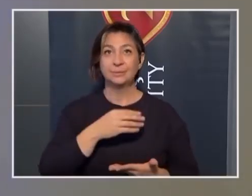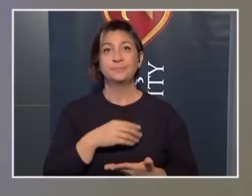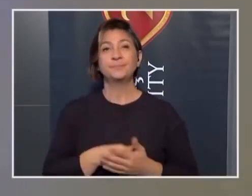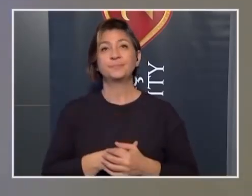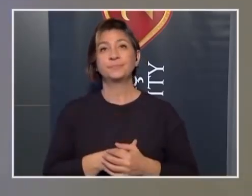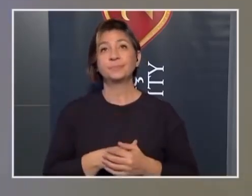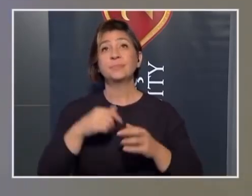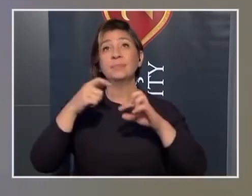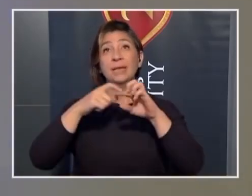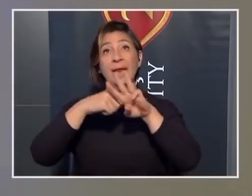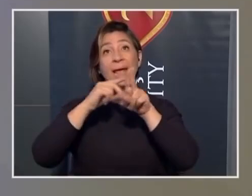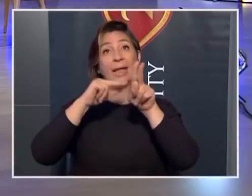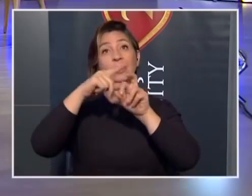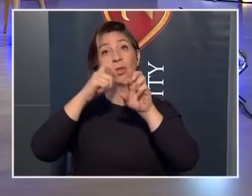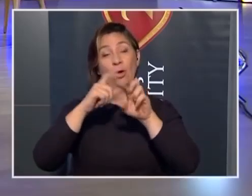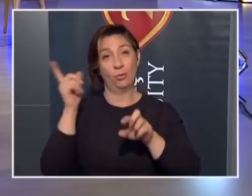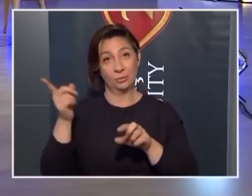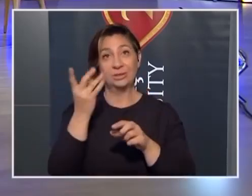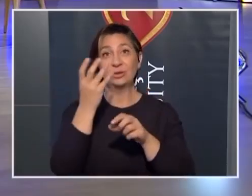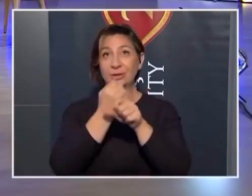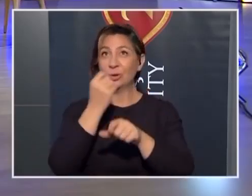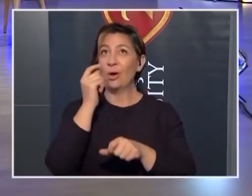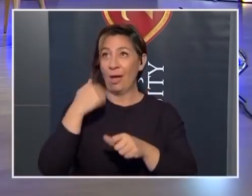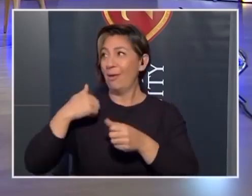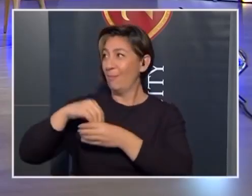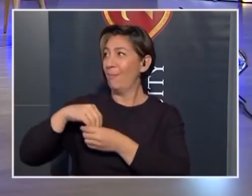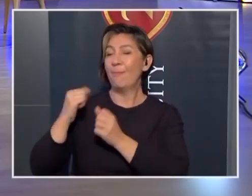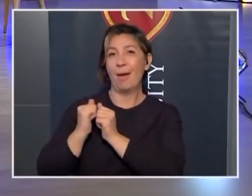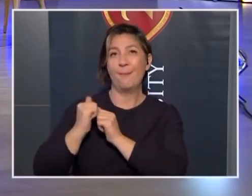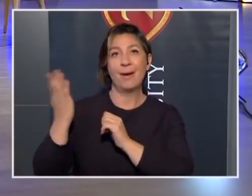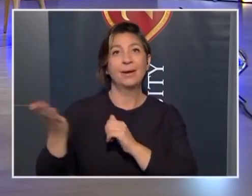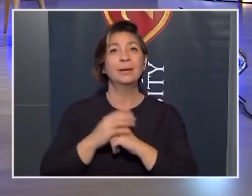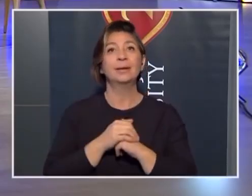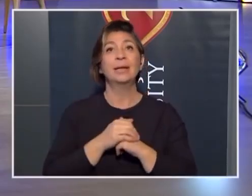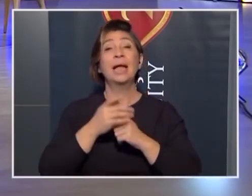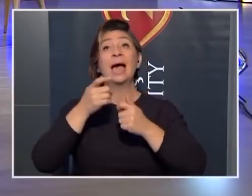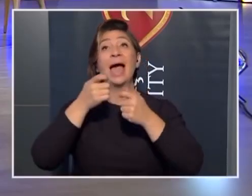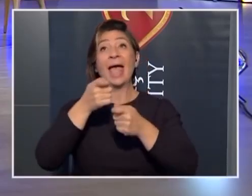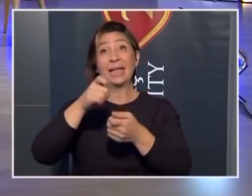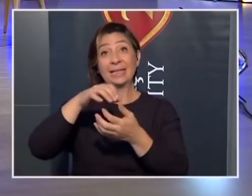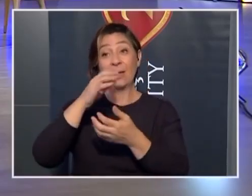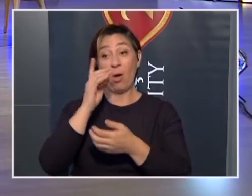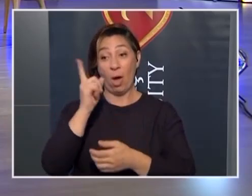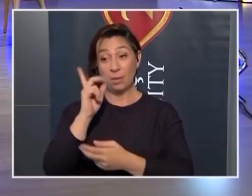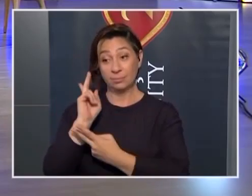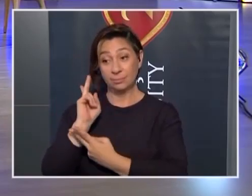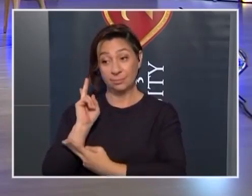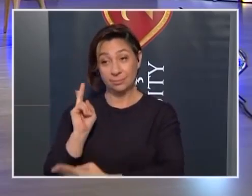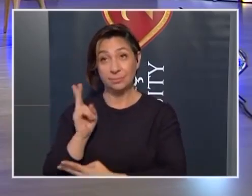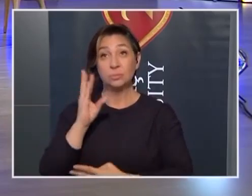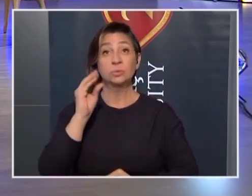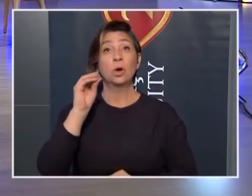Sayın Rektörümüz, Nişantaşı Üniversitesi Rektörü de aramızda. Herhalde eğitimcilerin çok önemli